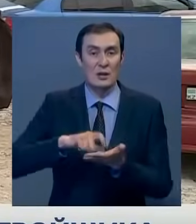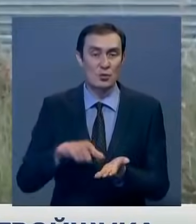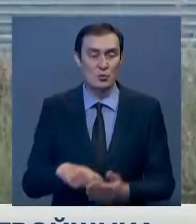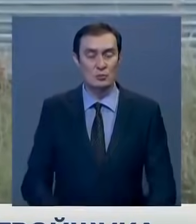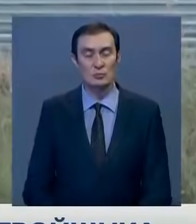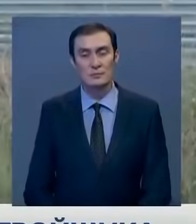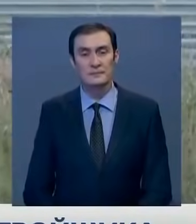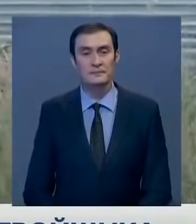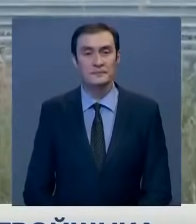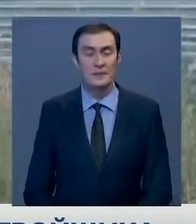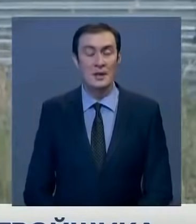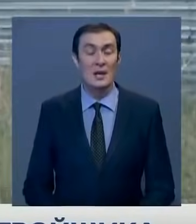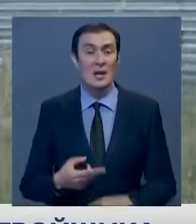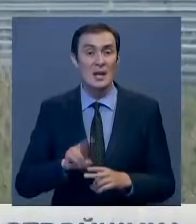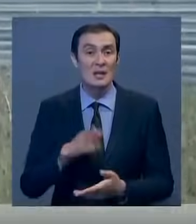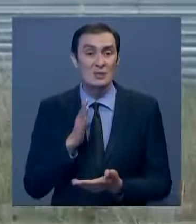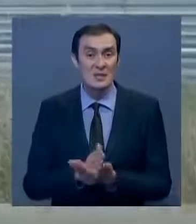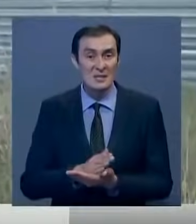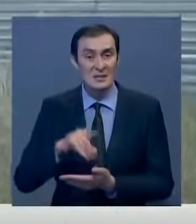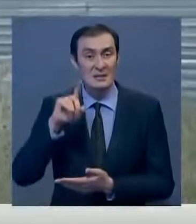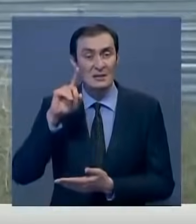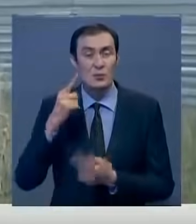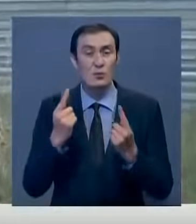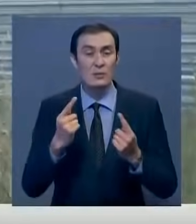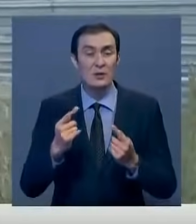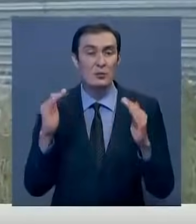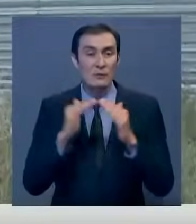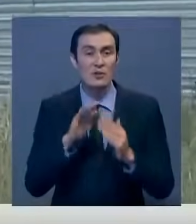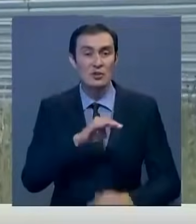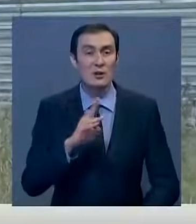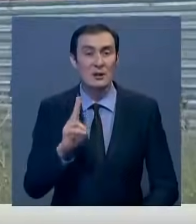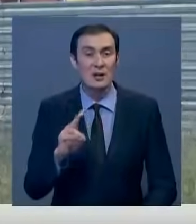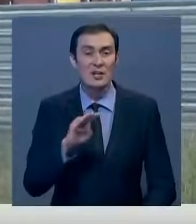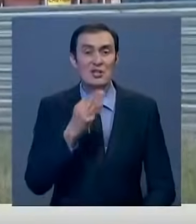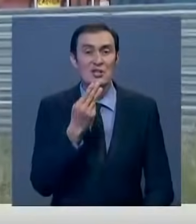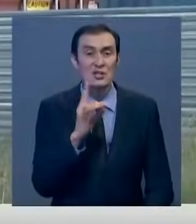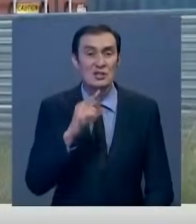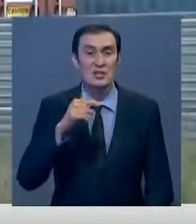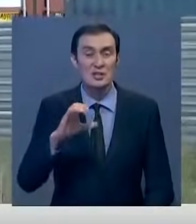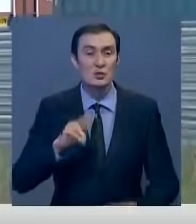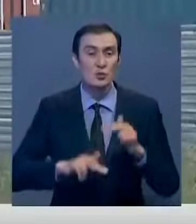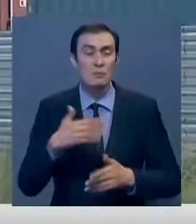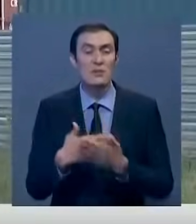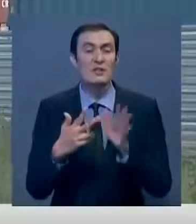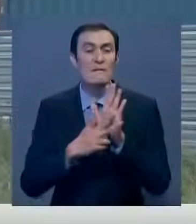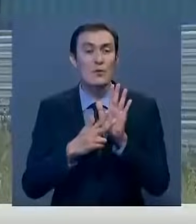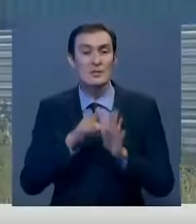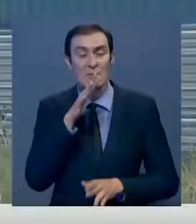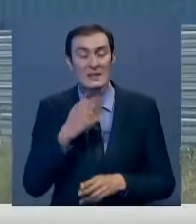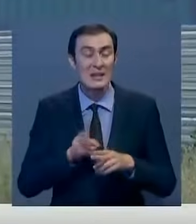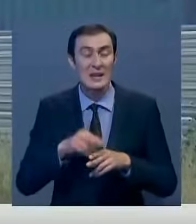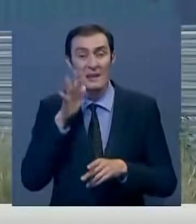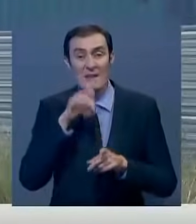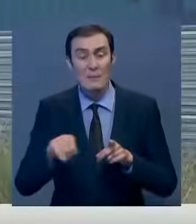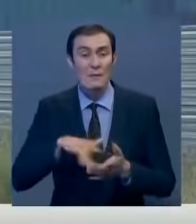метры. Это и есть тот самый печально известный долгострой столицы – жилой комплекс ШГС. Его возводят почти 8 лет. За это